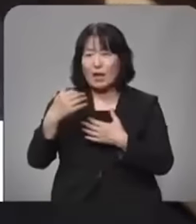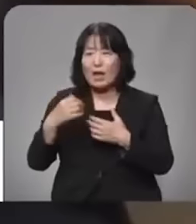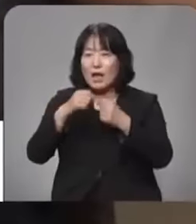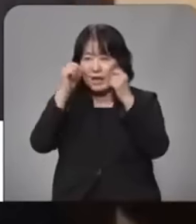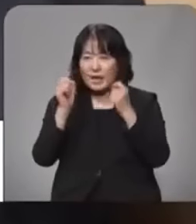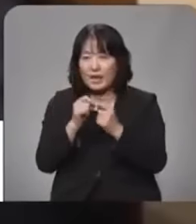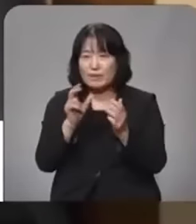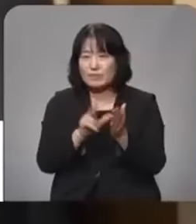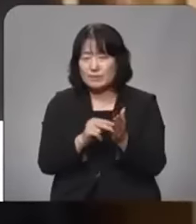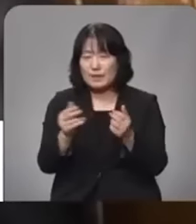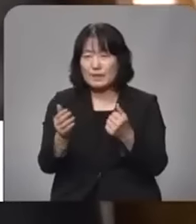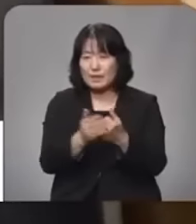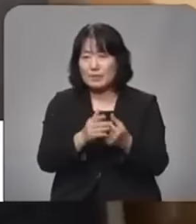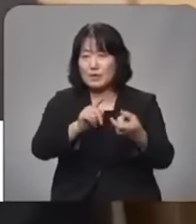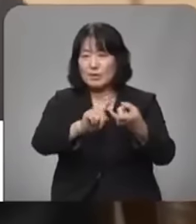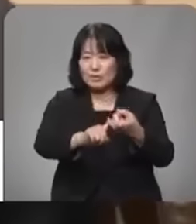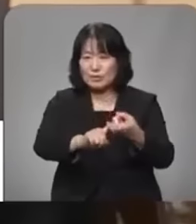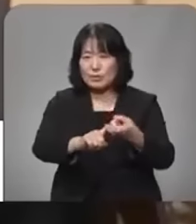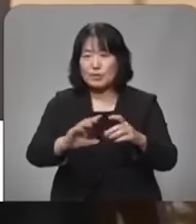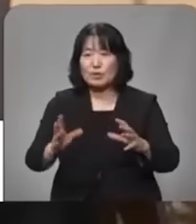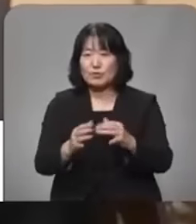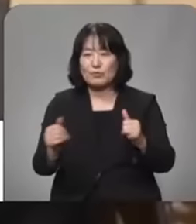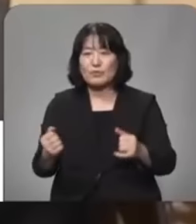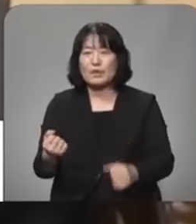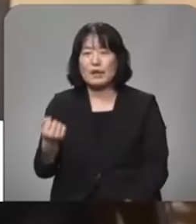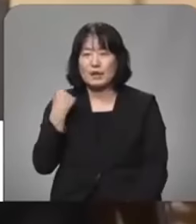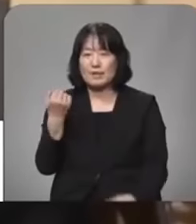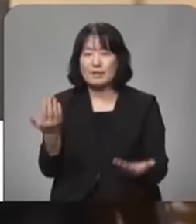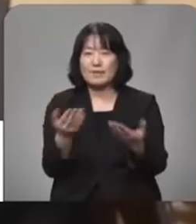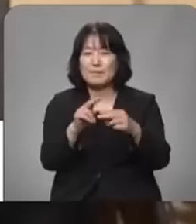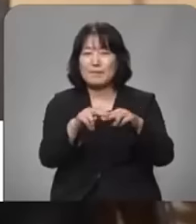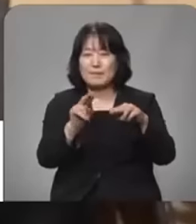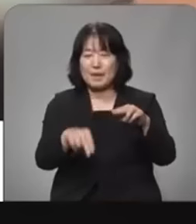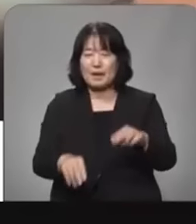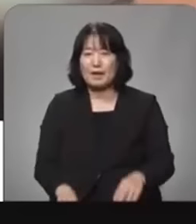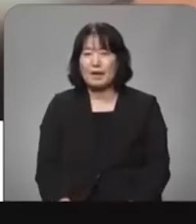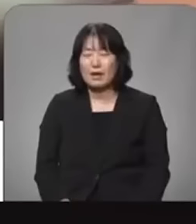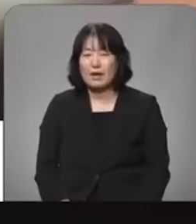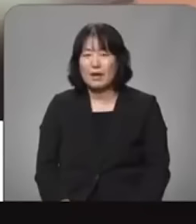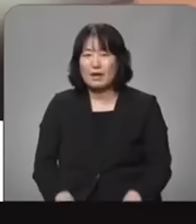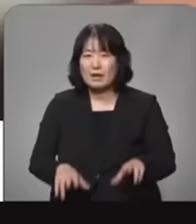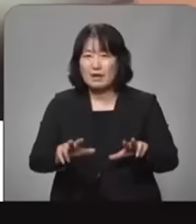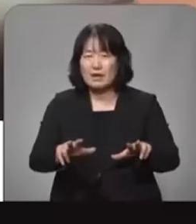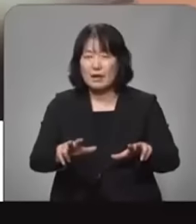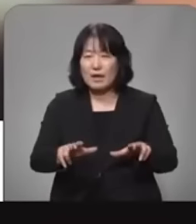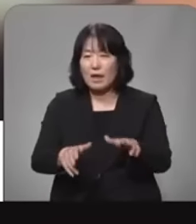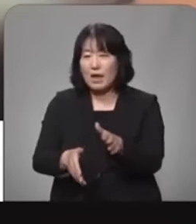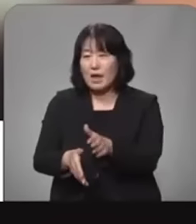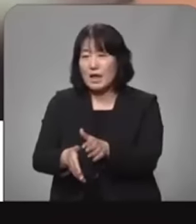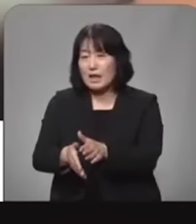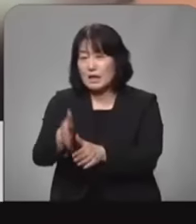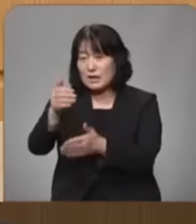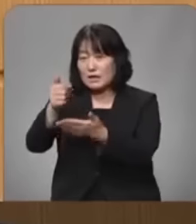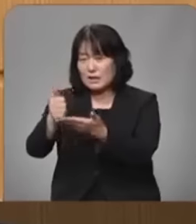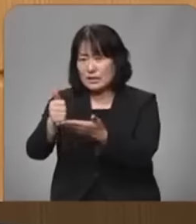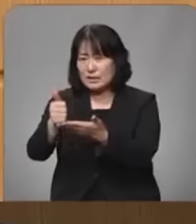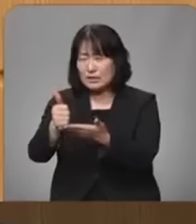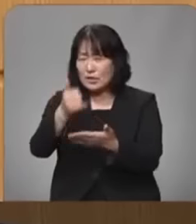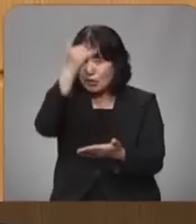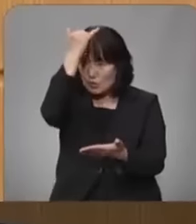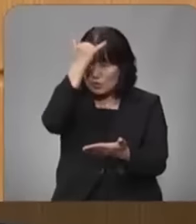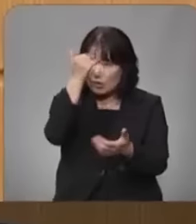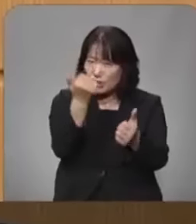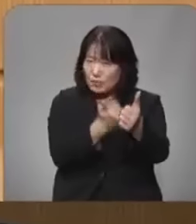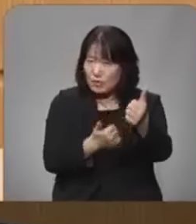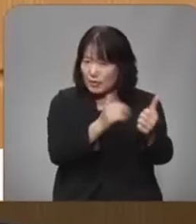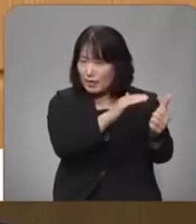소속정당인 국민의 힘을 탈당했습니다 국민의 힘 강원 도당이 검토한 군수에 대한 윤리위원회 회부는